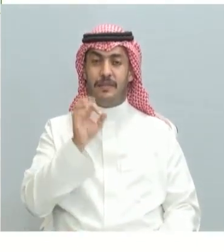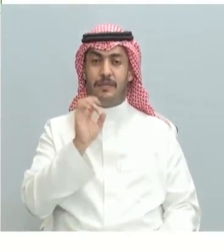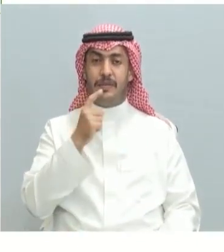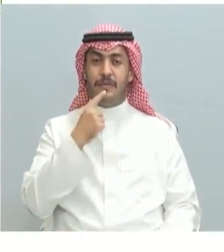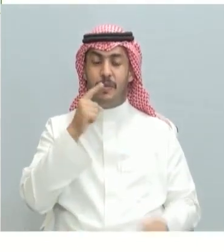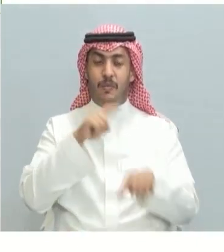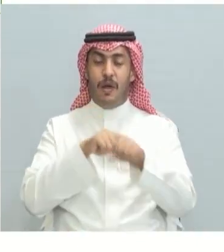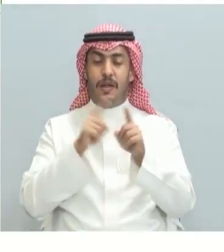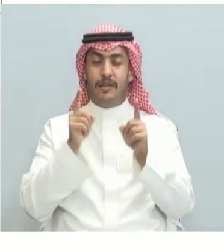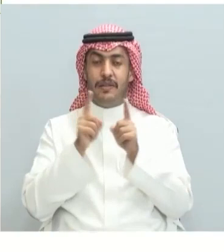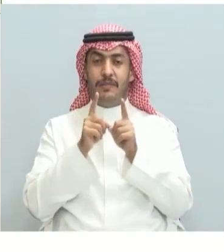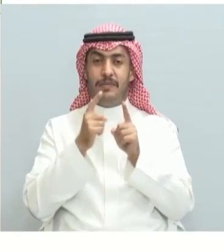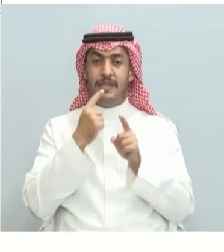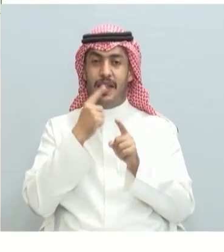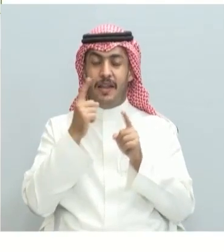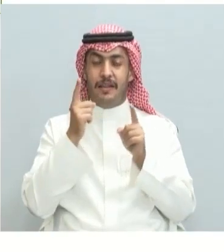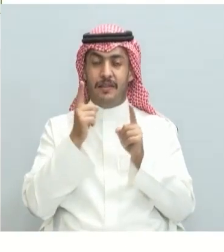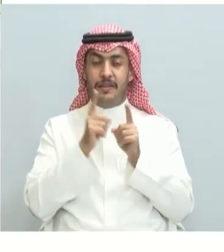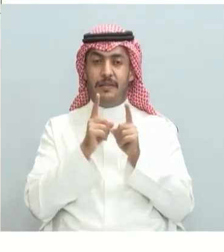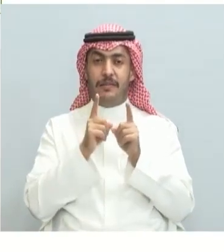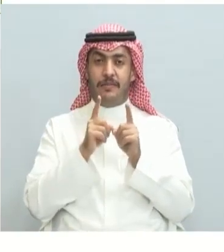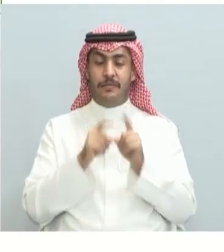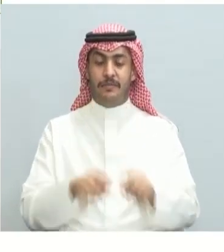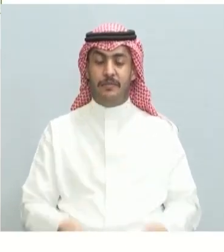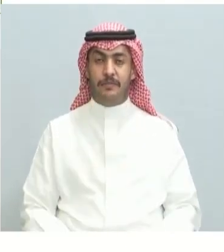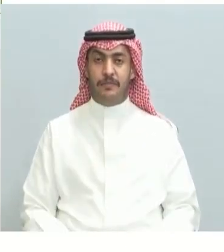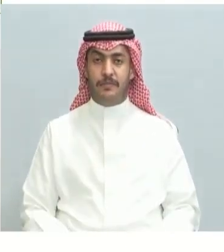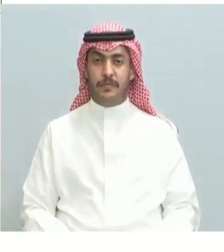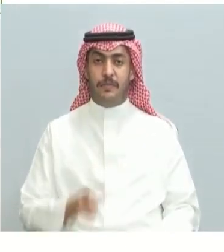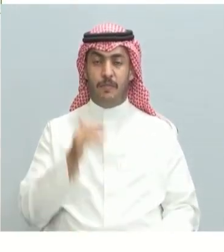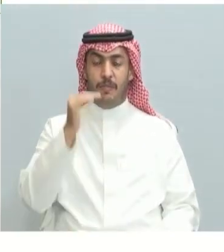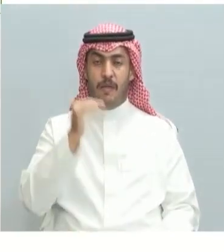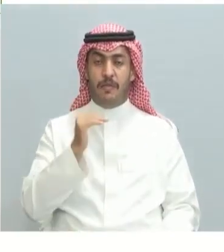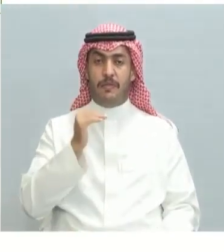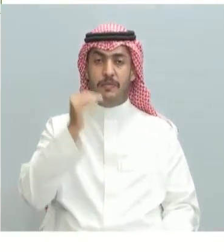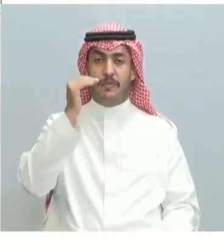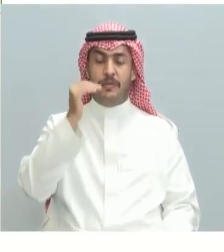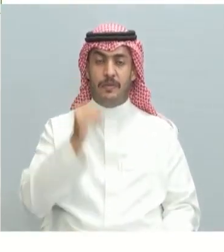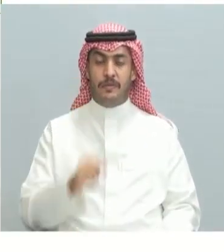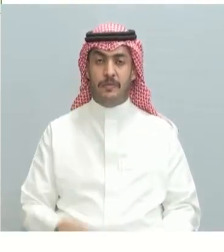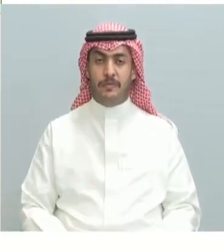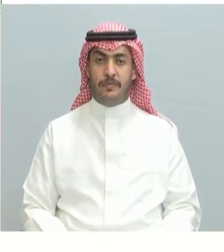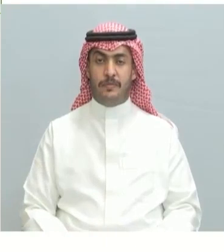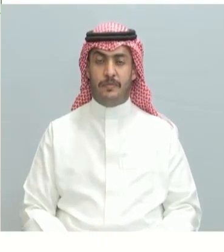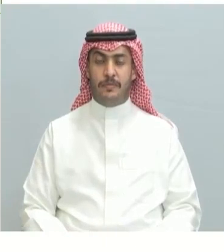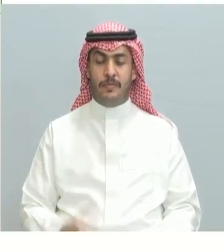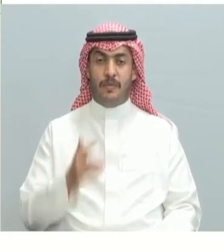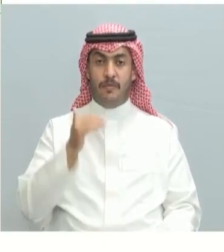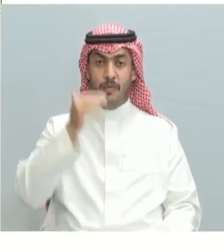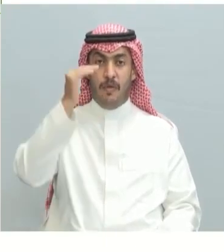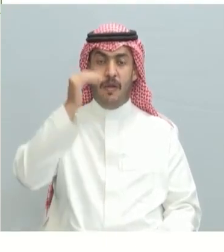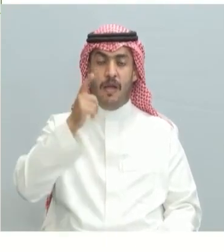مده قصيره لمده سنه الى ان العائد ما ماذا هل هو منخفض ام مرتفع احسنتم